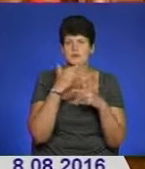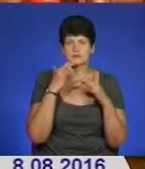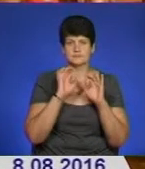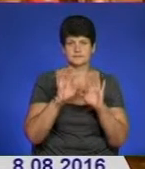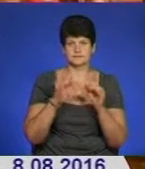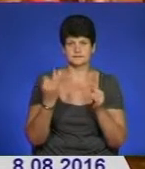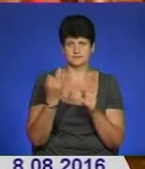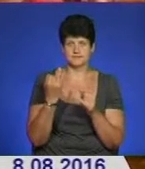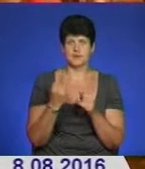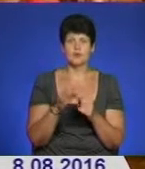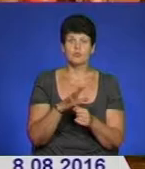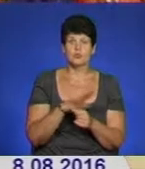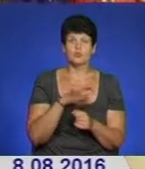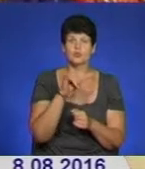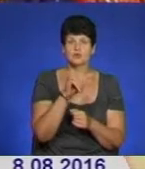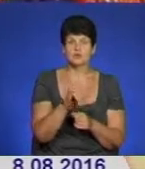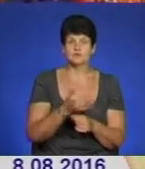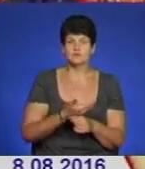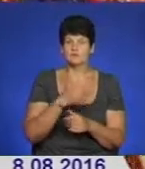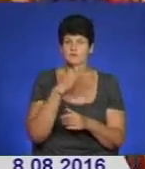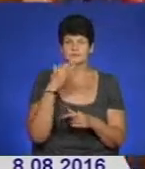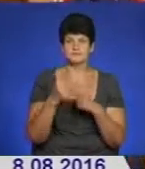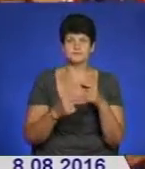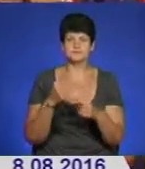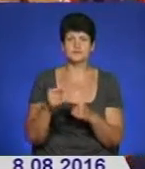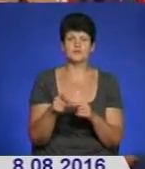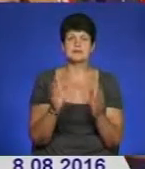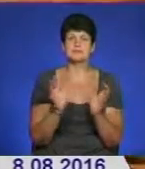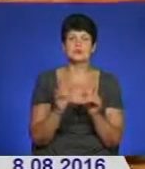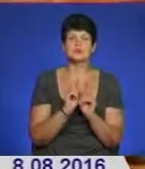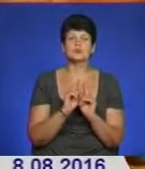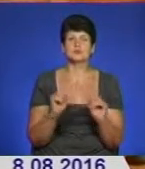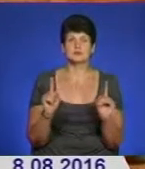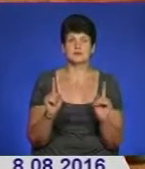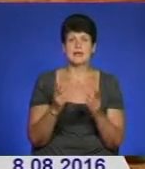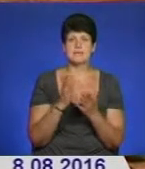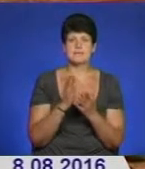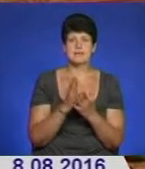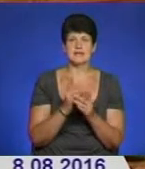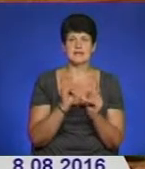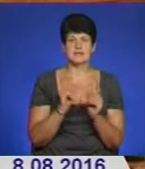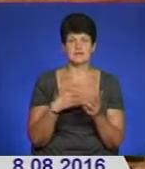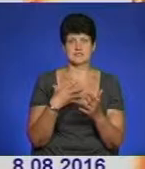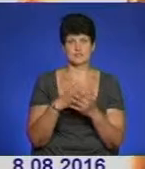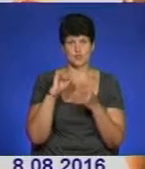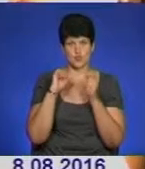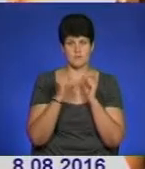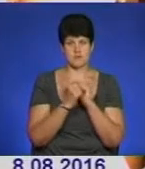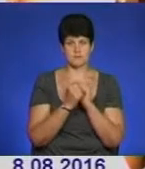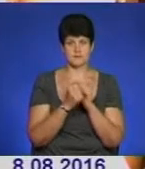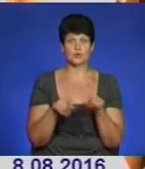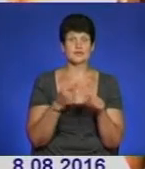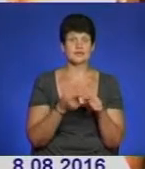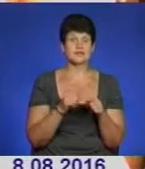цікаво. Інколи в ній проживало багато поколінь, тож вона зберігала особливу енергетику і мала навіть свою пам'ять. Ось в такій